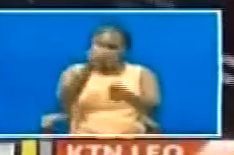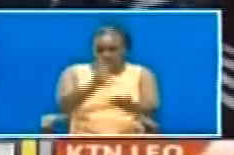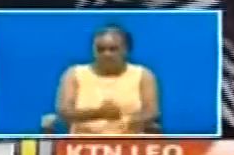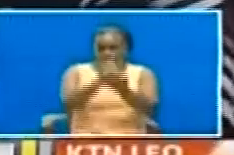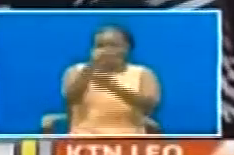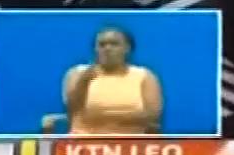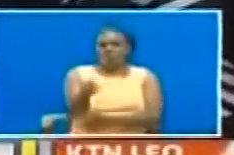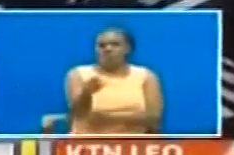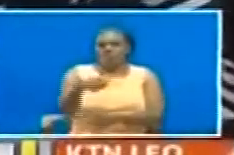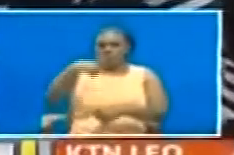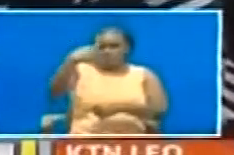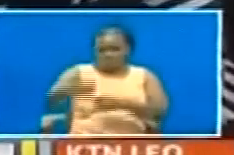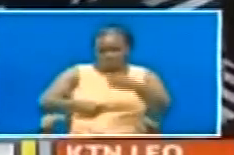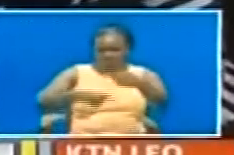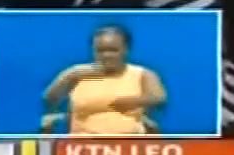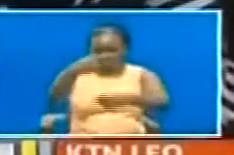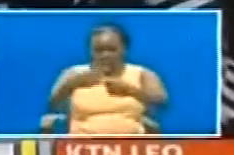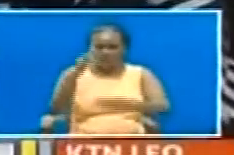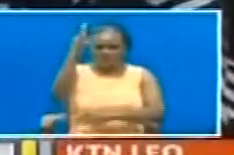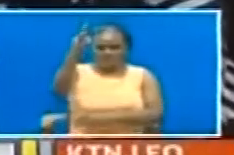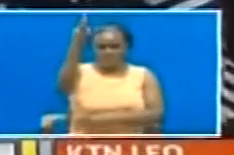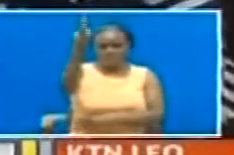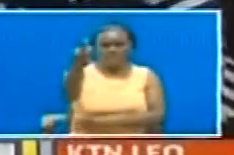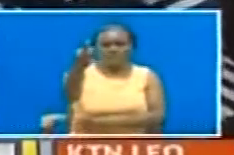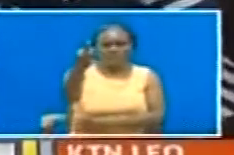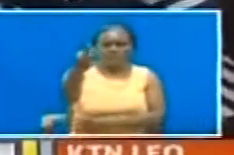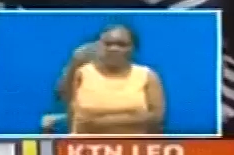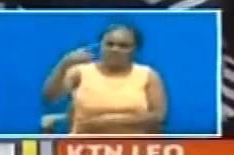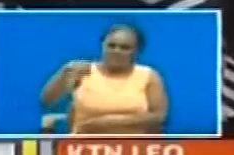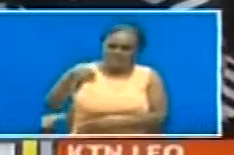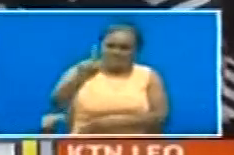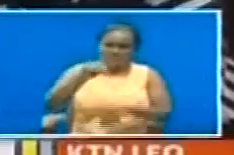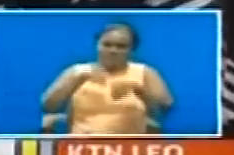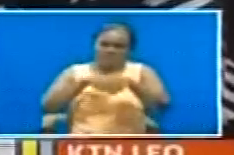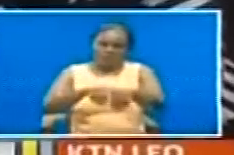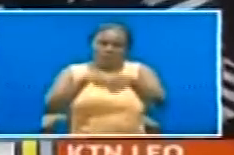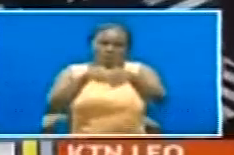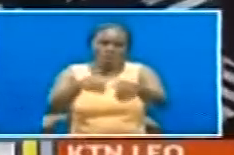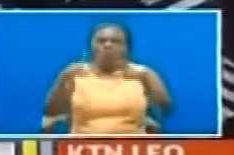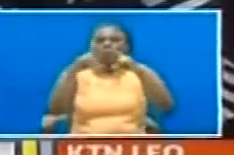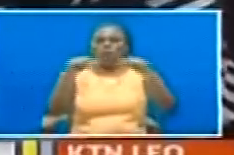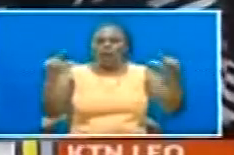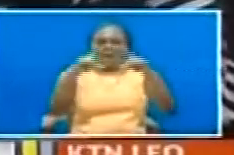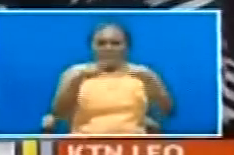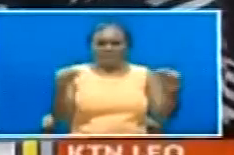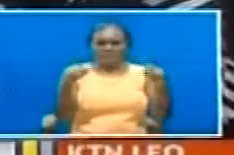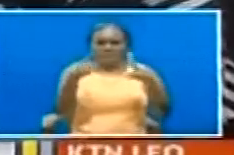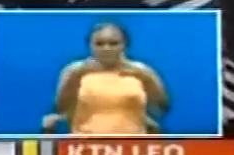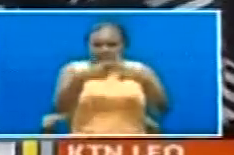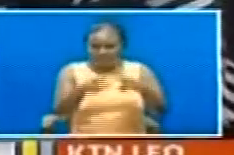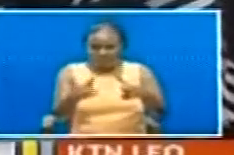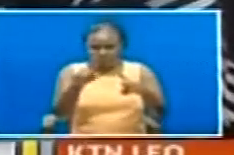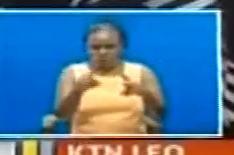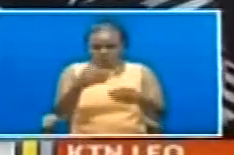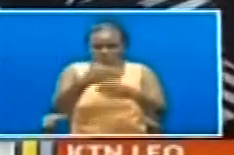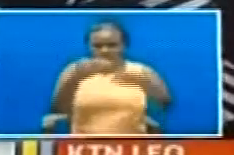kusaidia generation inayokuja, uwe unafuatilia lile neno vile lilivyoanza,